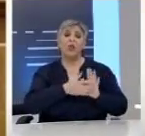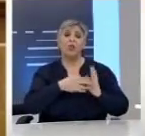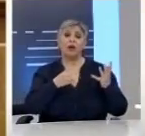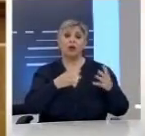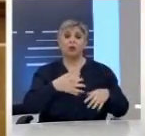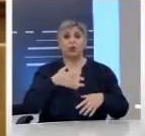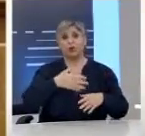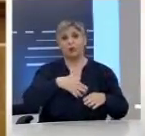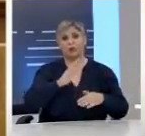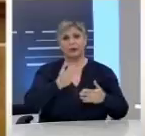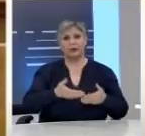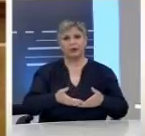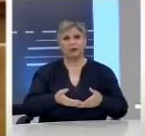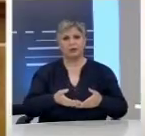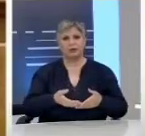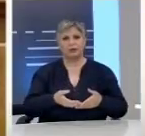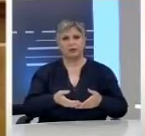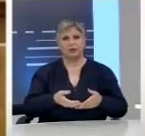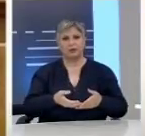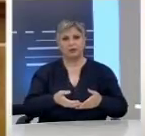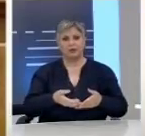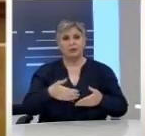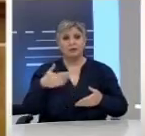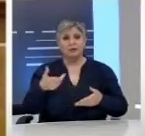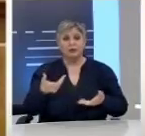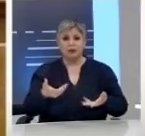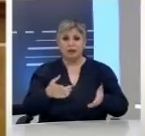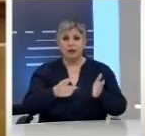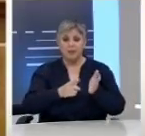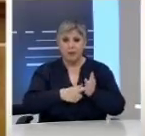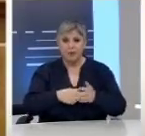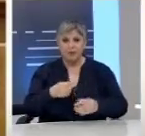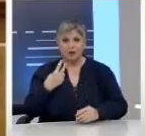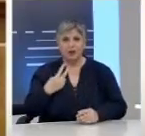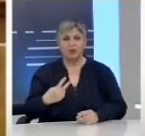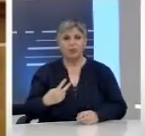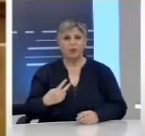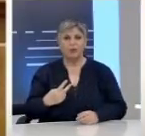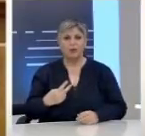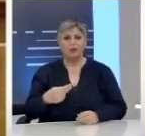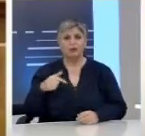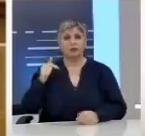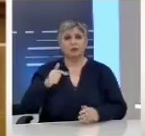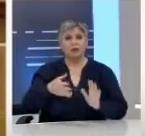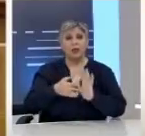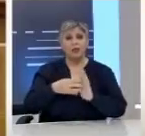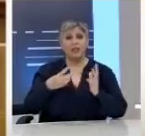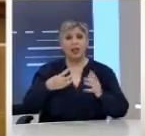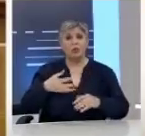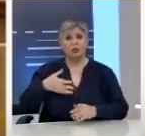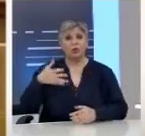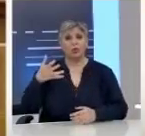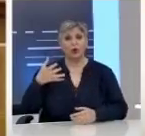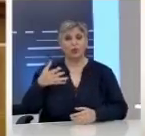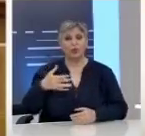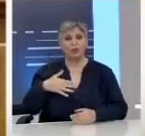όμως θέλει έχει ως στοιχείο της και ως θεμέλιο της αυτό ακριβώς,